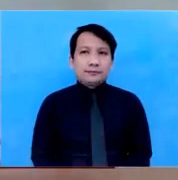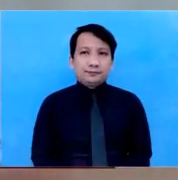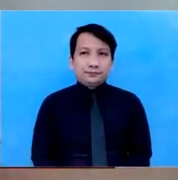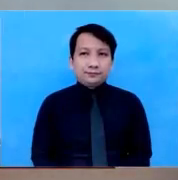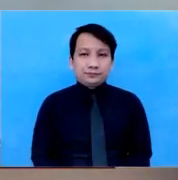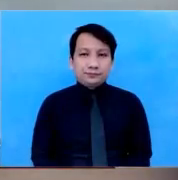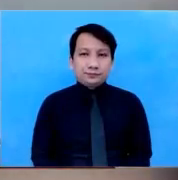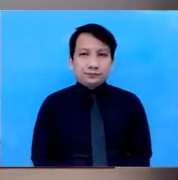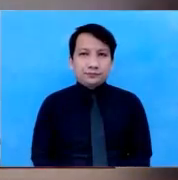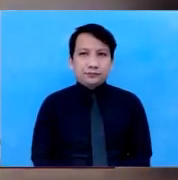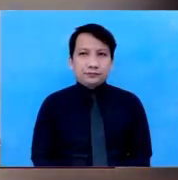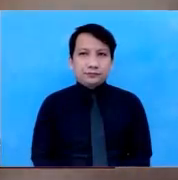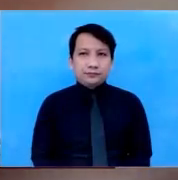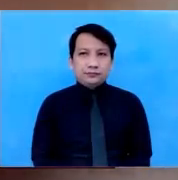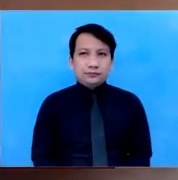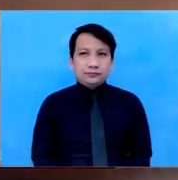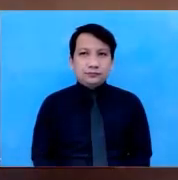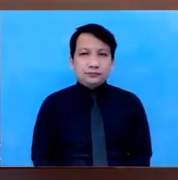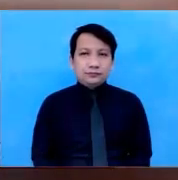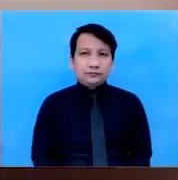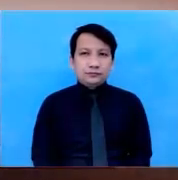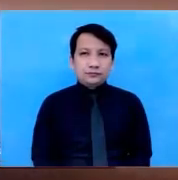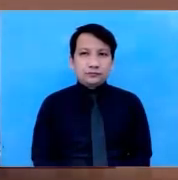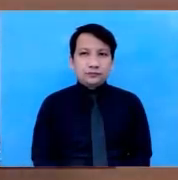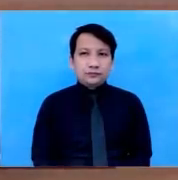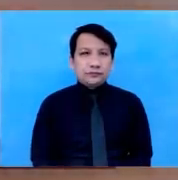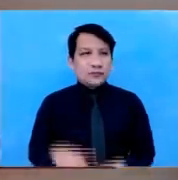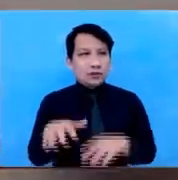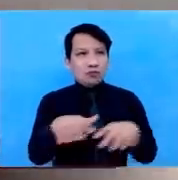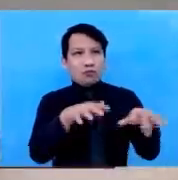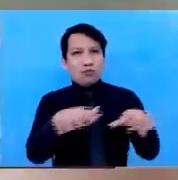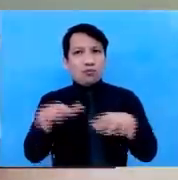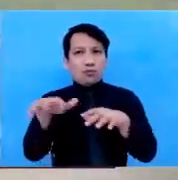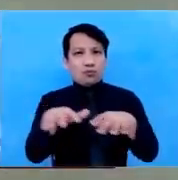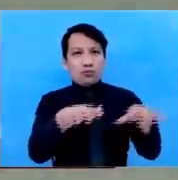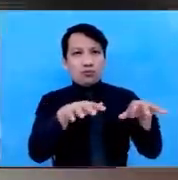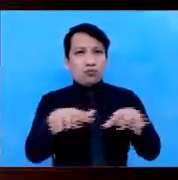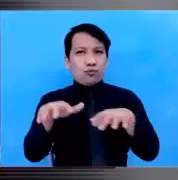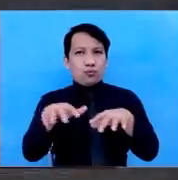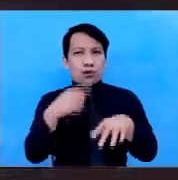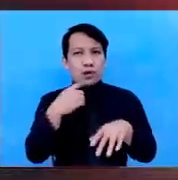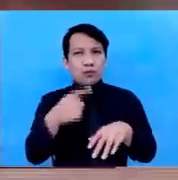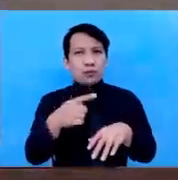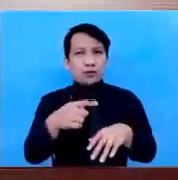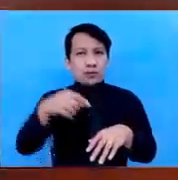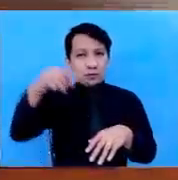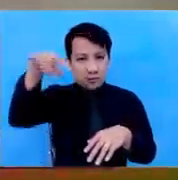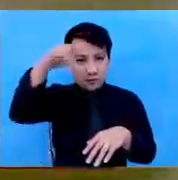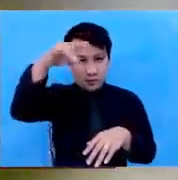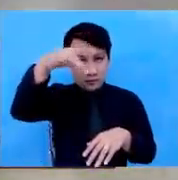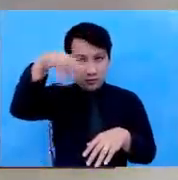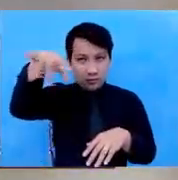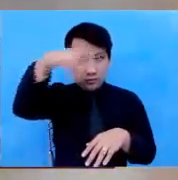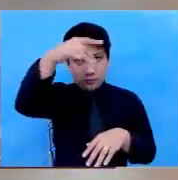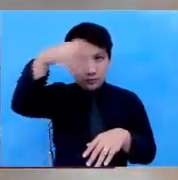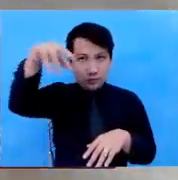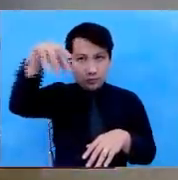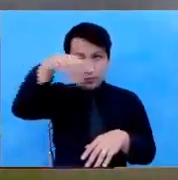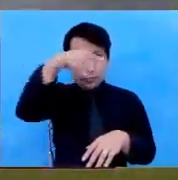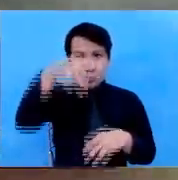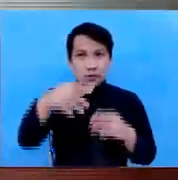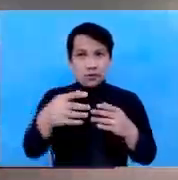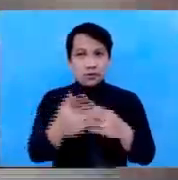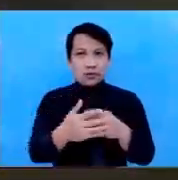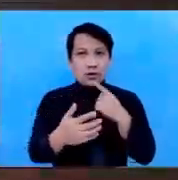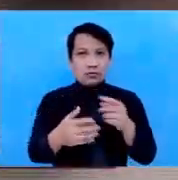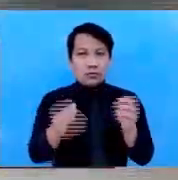look at the other buildings. They're all swaying. Nagsasayawan ang mga ilaw at ang mga nakasabit na halaman sa office